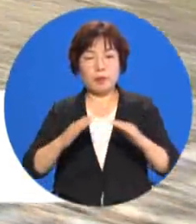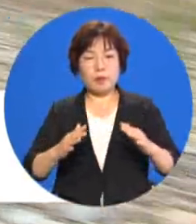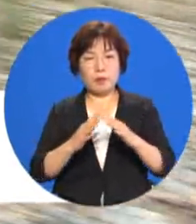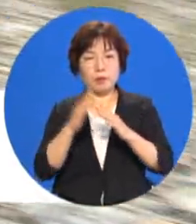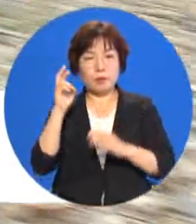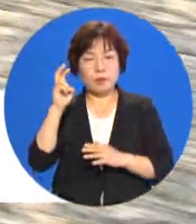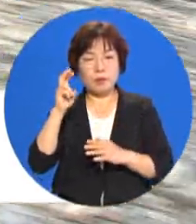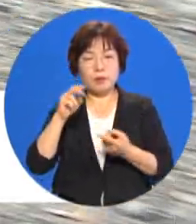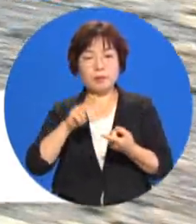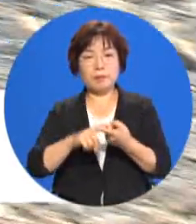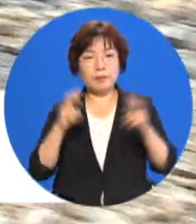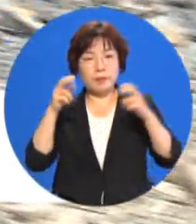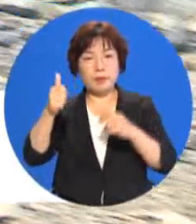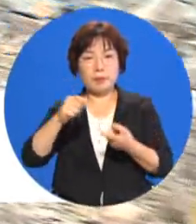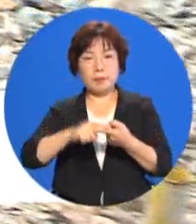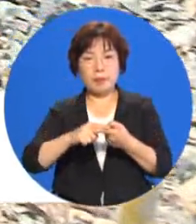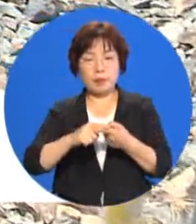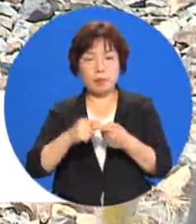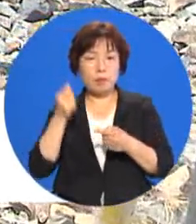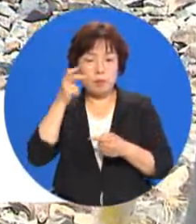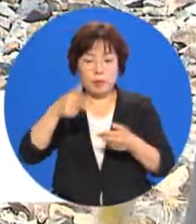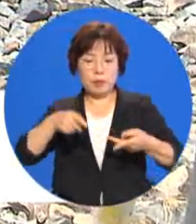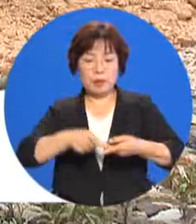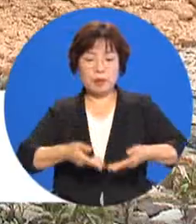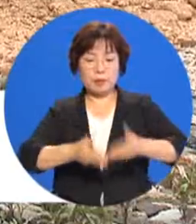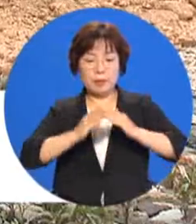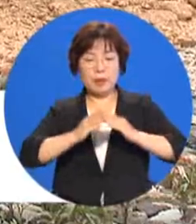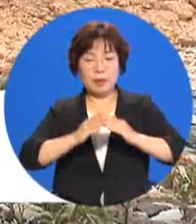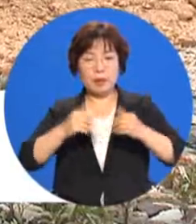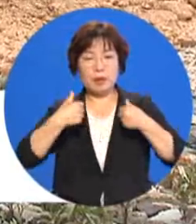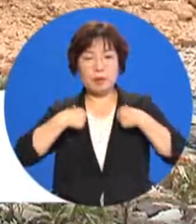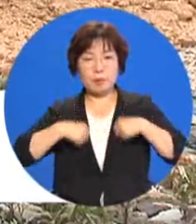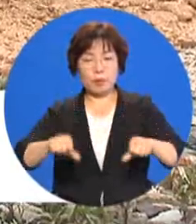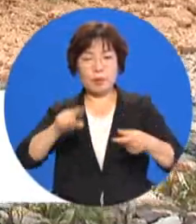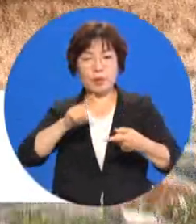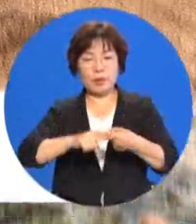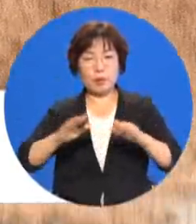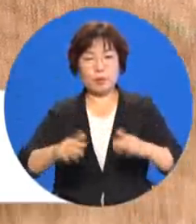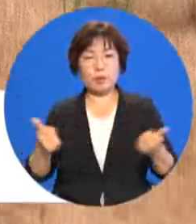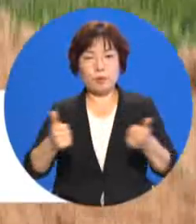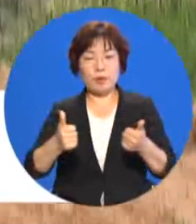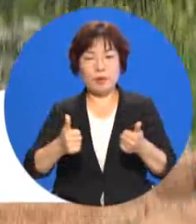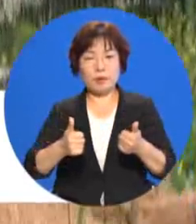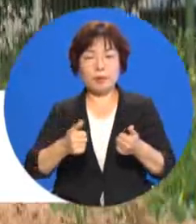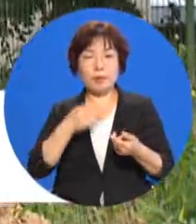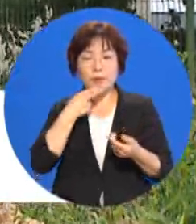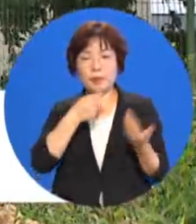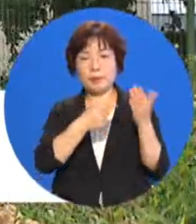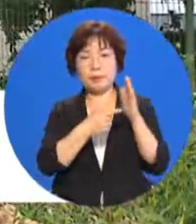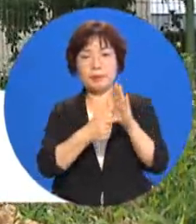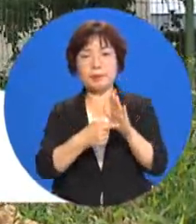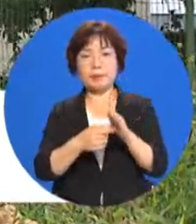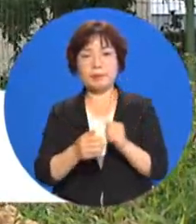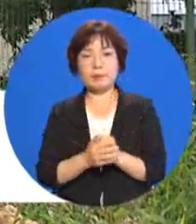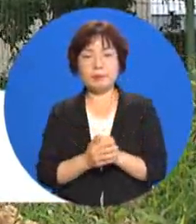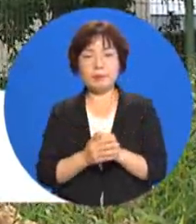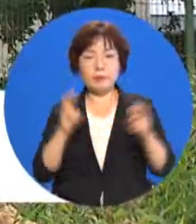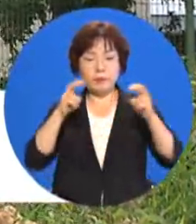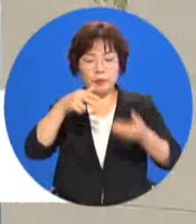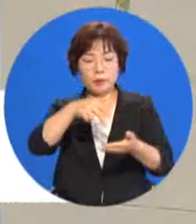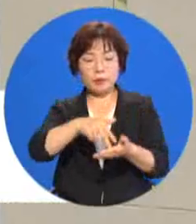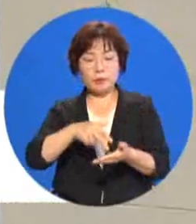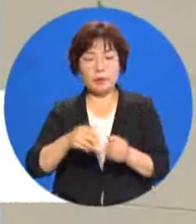건축주 측이 숙박업소를 건설하지 않겠다고 전해와 해당 안건을 회의에 붙이지 않았다고 밝혔습니다. 건축주